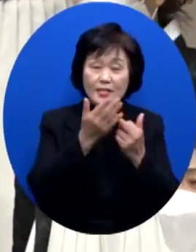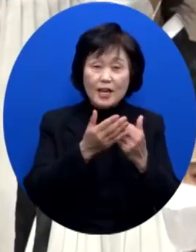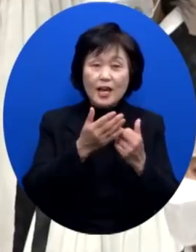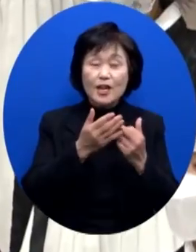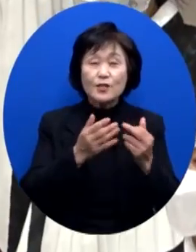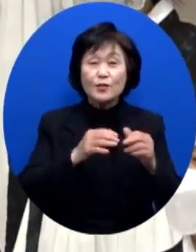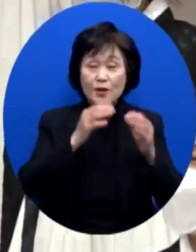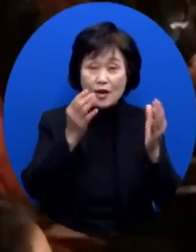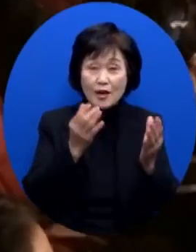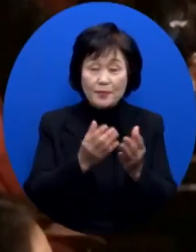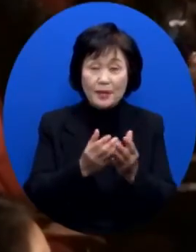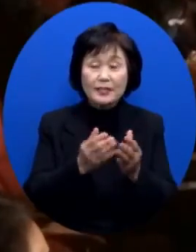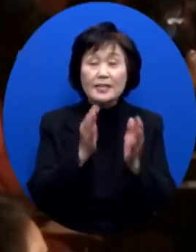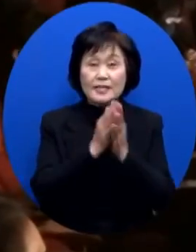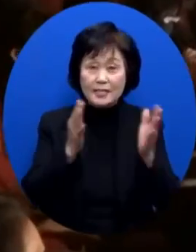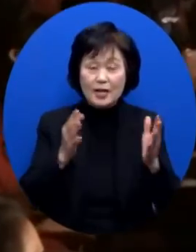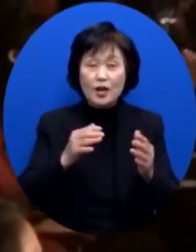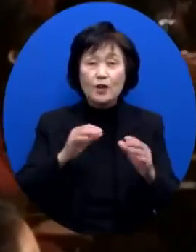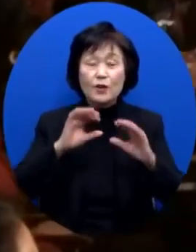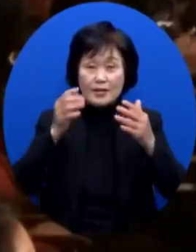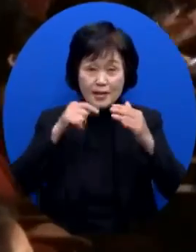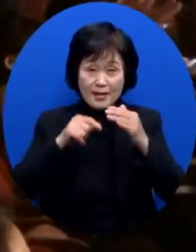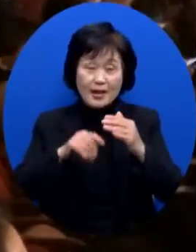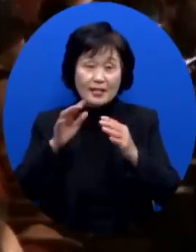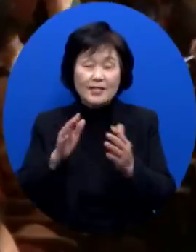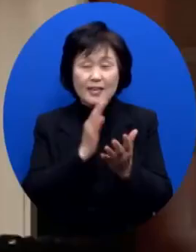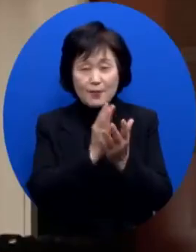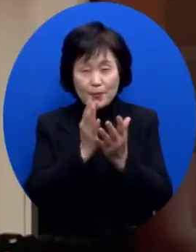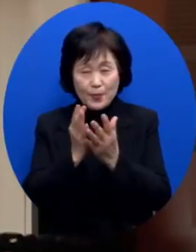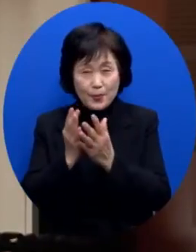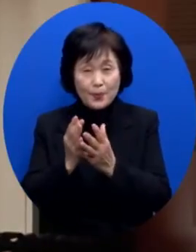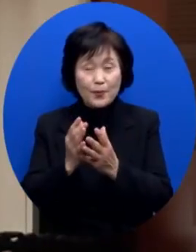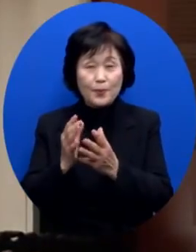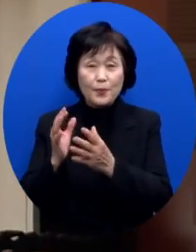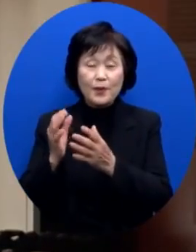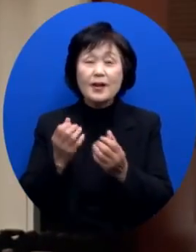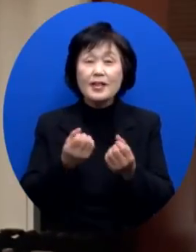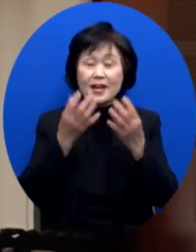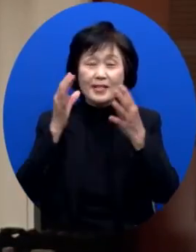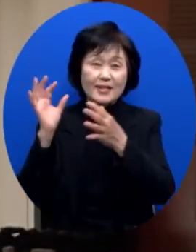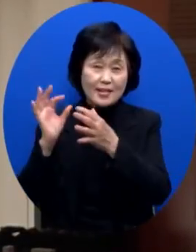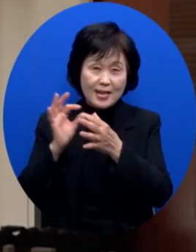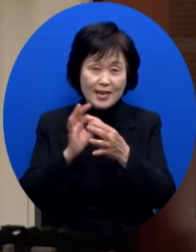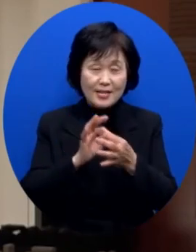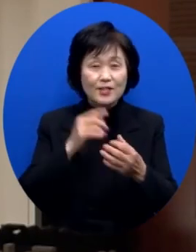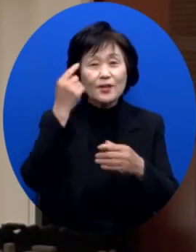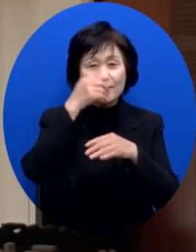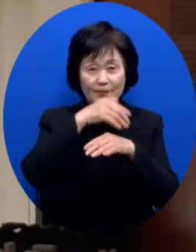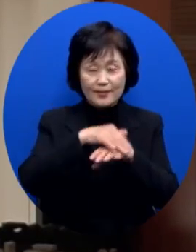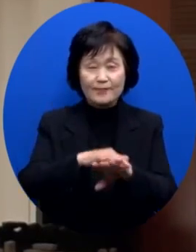시작으로 국내외에서 다채로운 공연을 이어갈 예정입니다 c 제수 뉴스 배치도 입니다